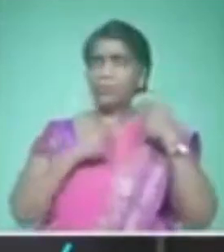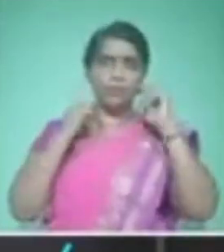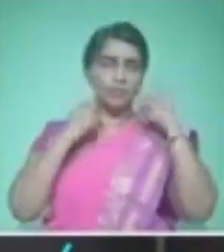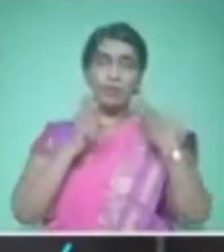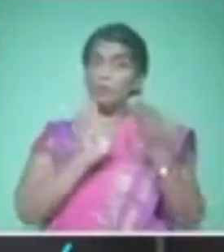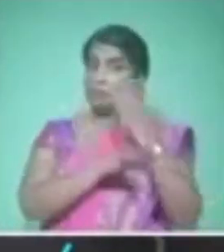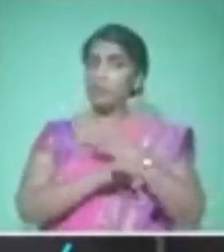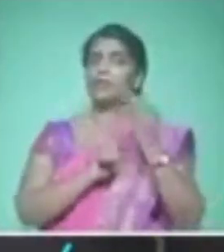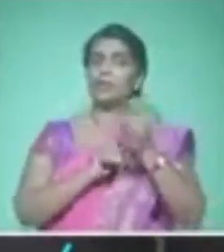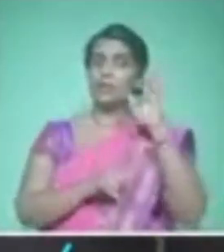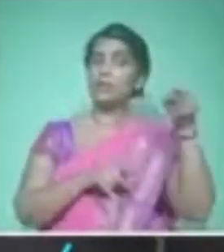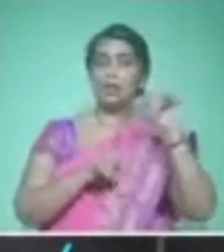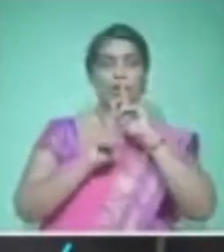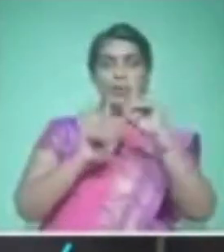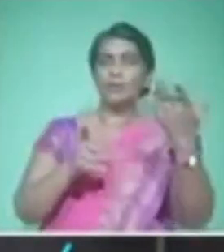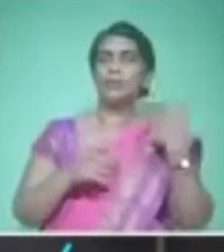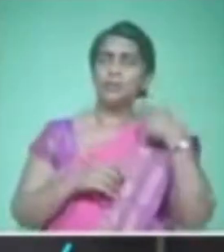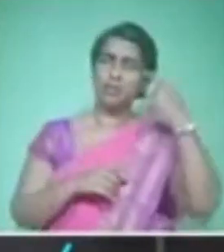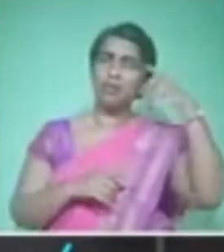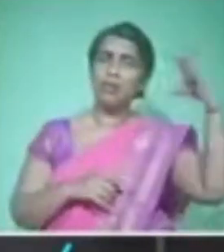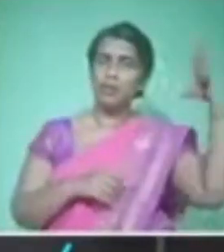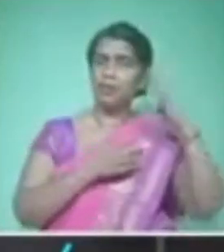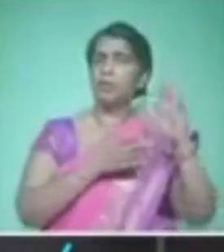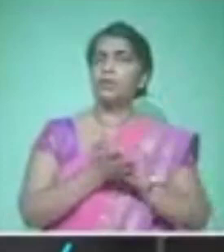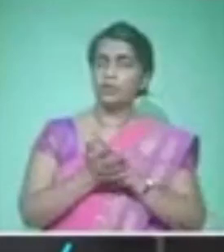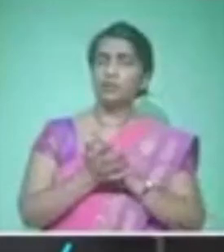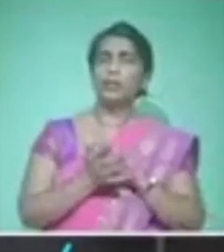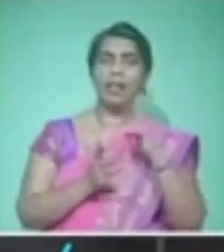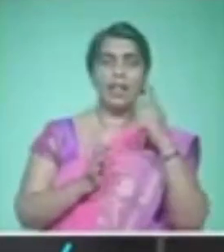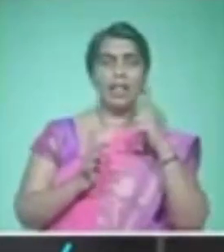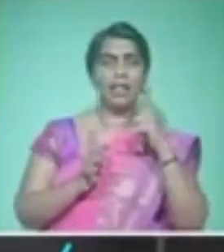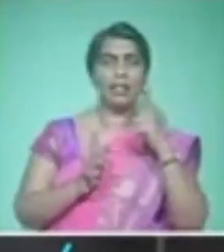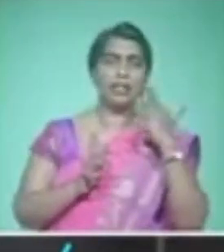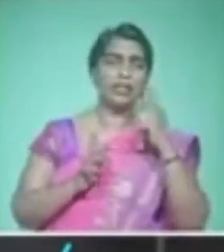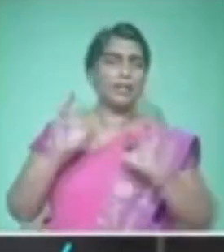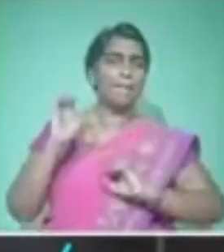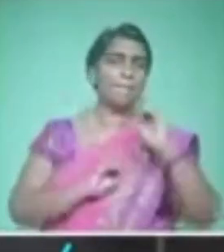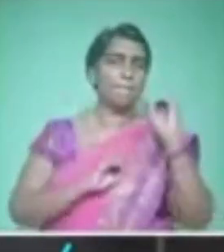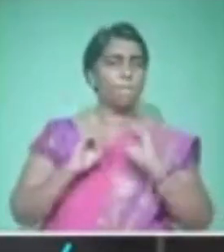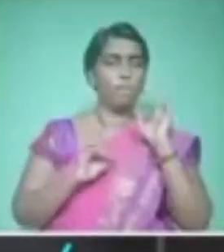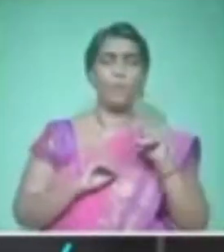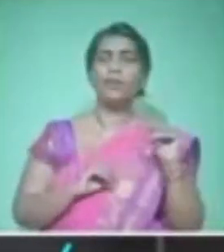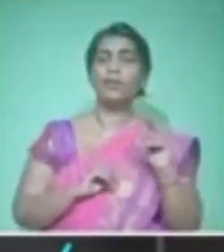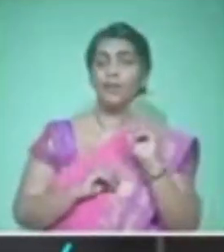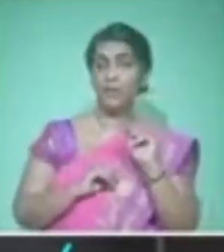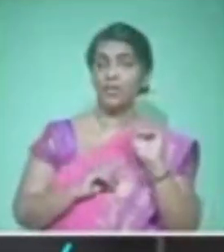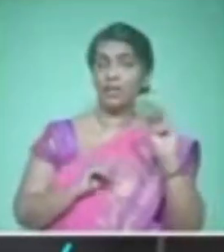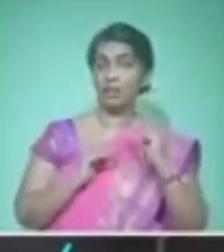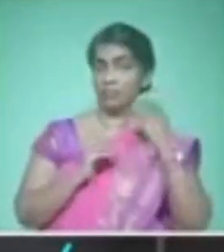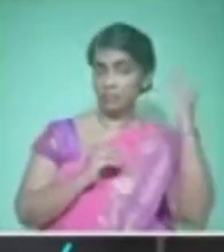නමුත් ප්‍රකාශයක් කළ නැති නිසා මම හිතුවා පුනර්ජනනීය බලශක්ති ප්‍රමාණය 70%ක් වෙන්න ඕනේ. 20:30